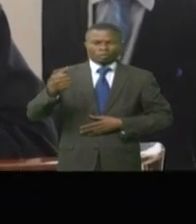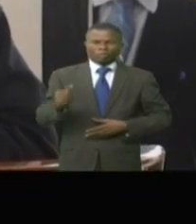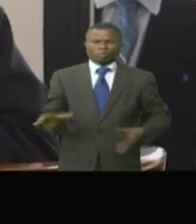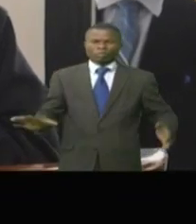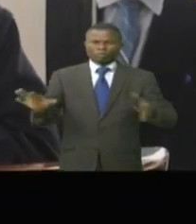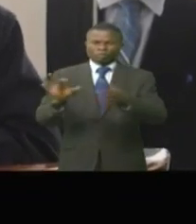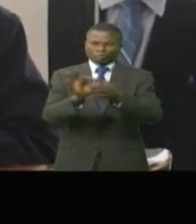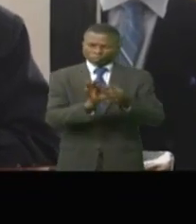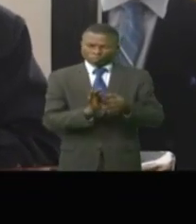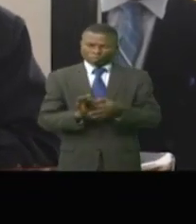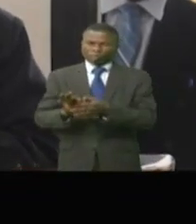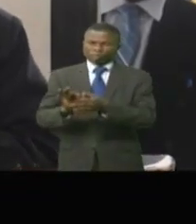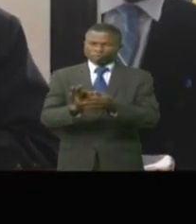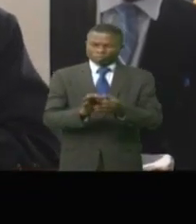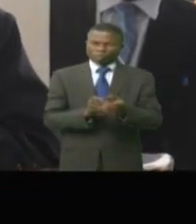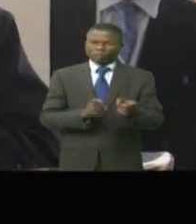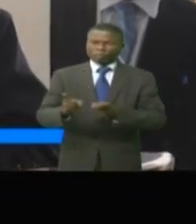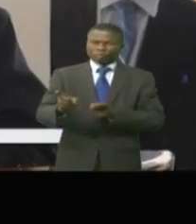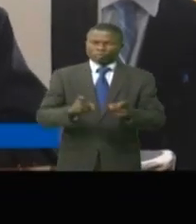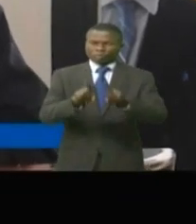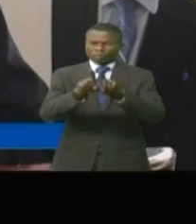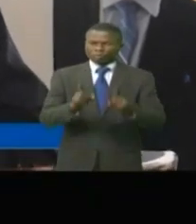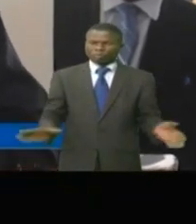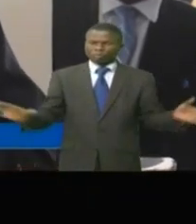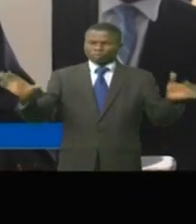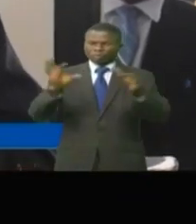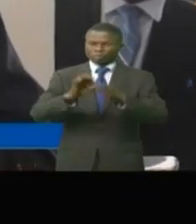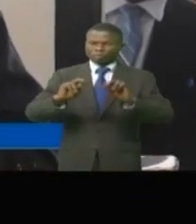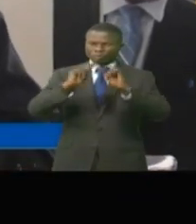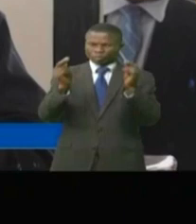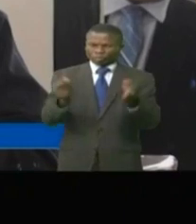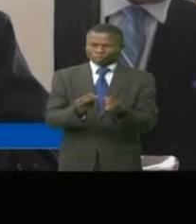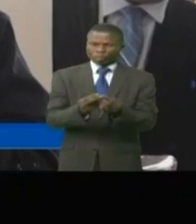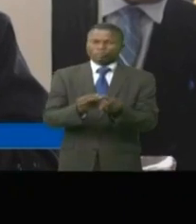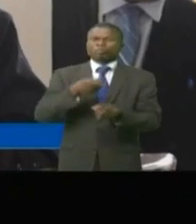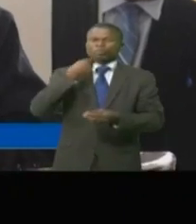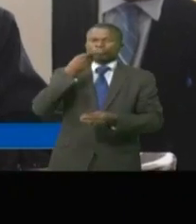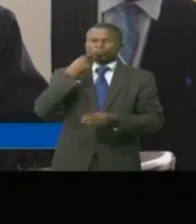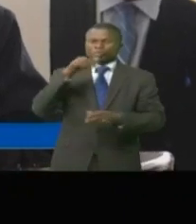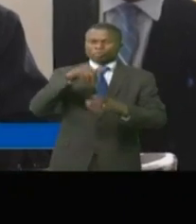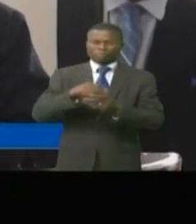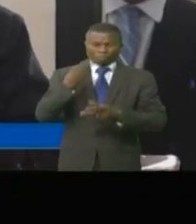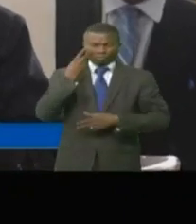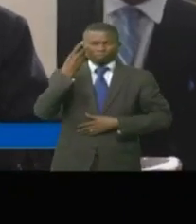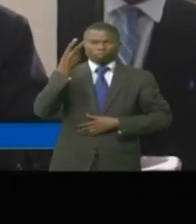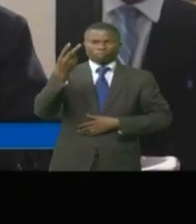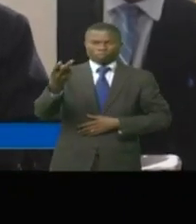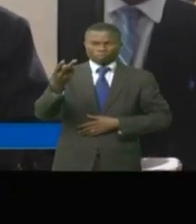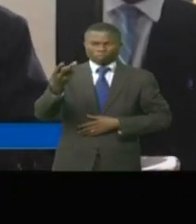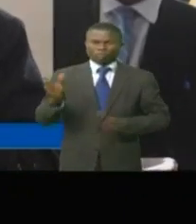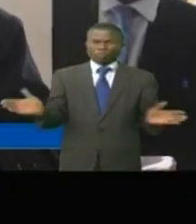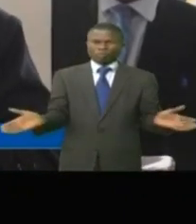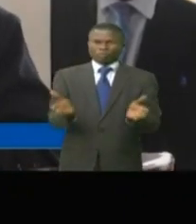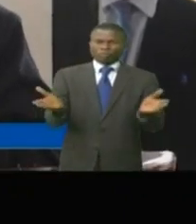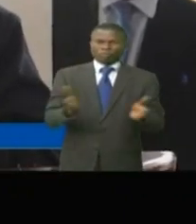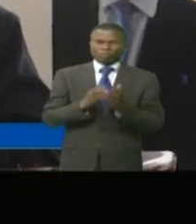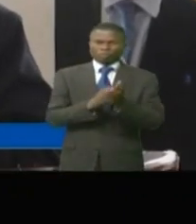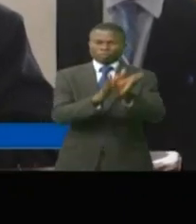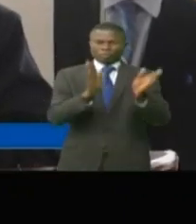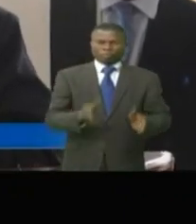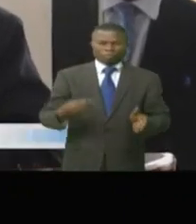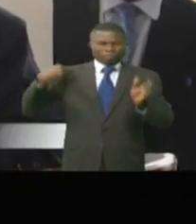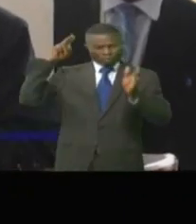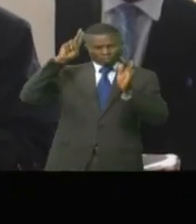coordination et une synergie des interventions dans la vision renforcement du leadership du